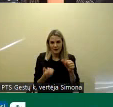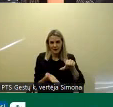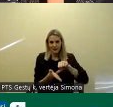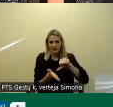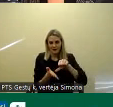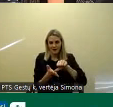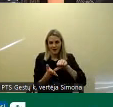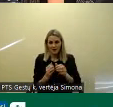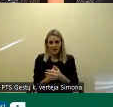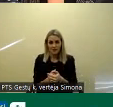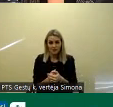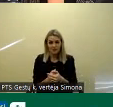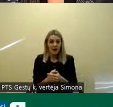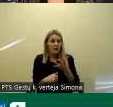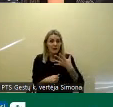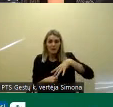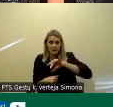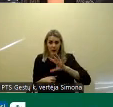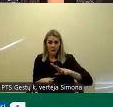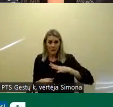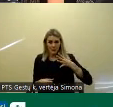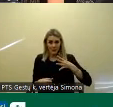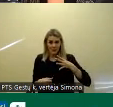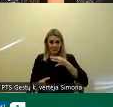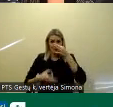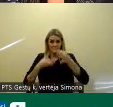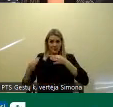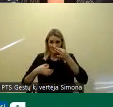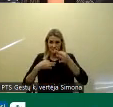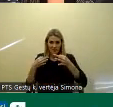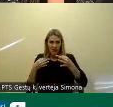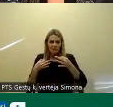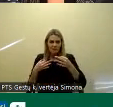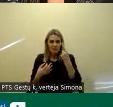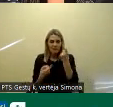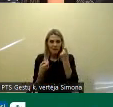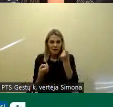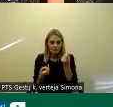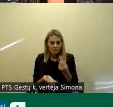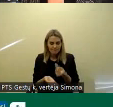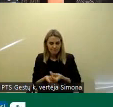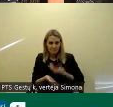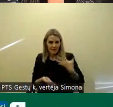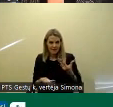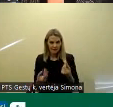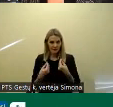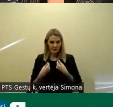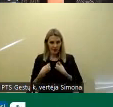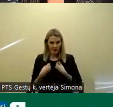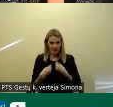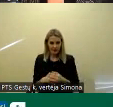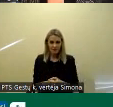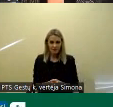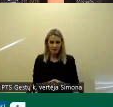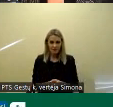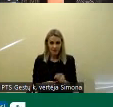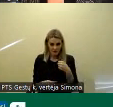kurie pasisakinėjo, suteikė nepaprastai vertingos informacijos mums, siekiant taip pat